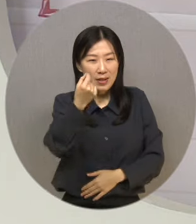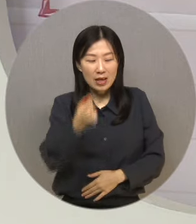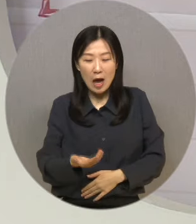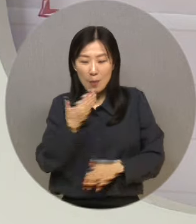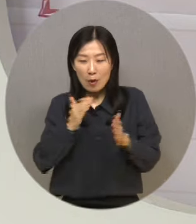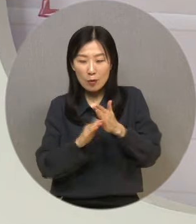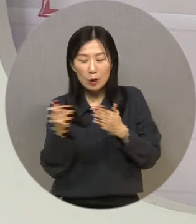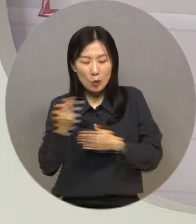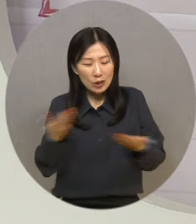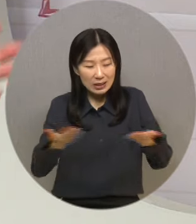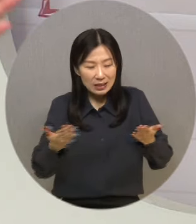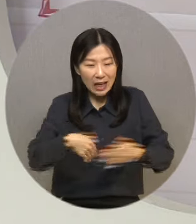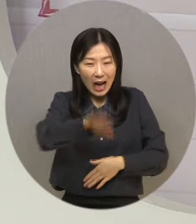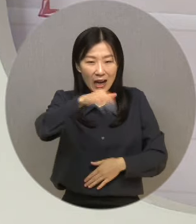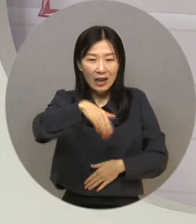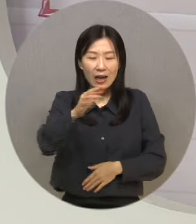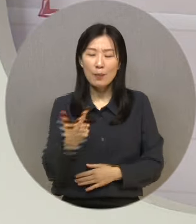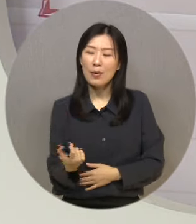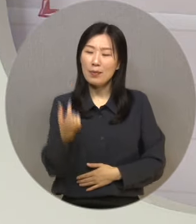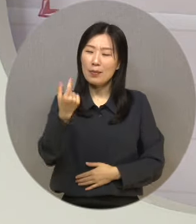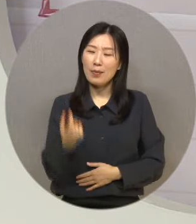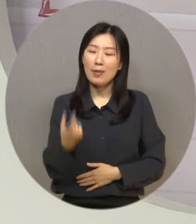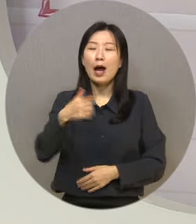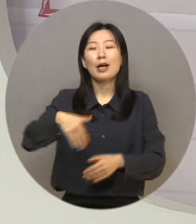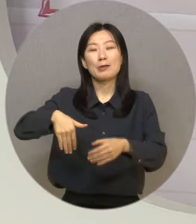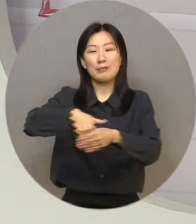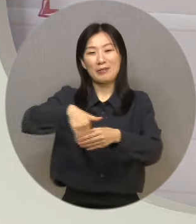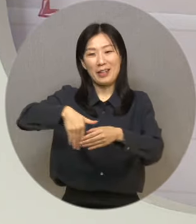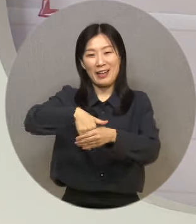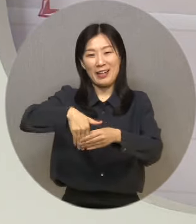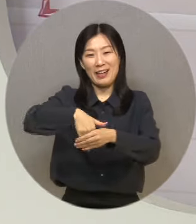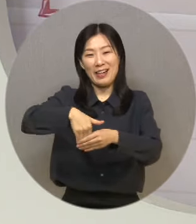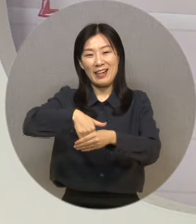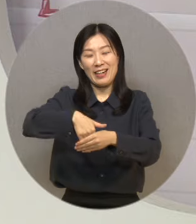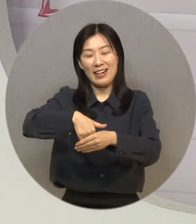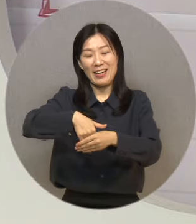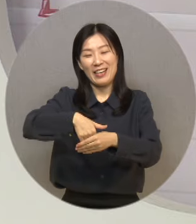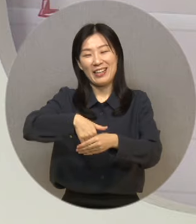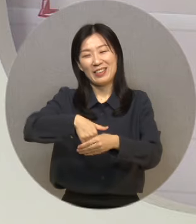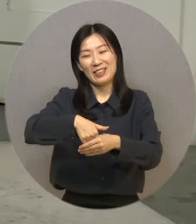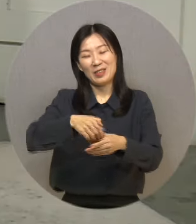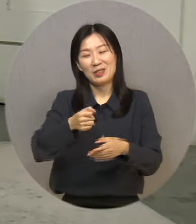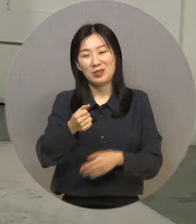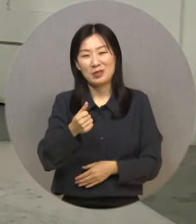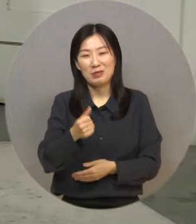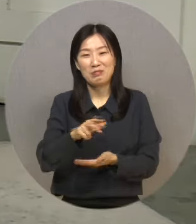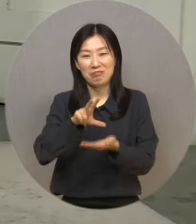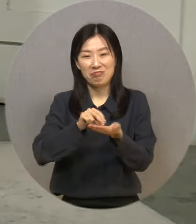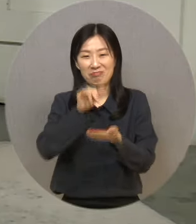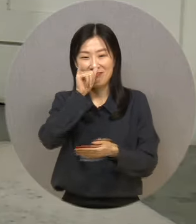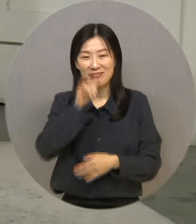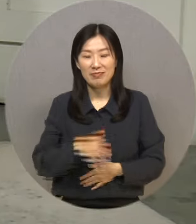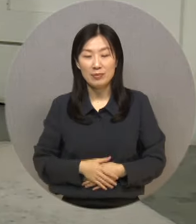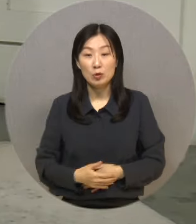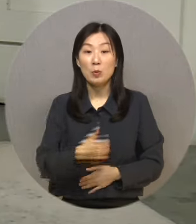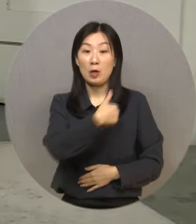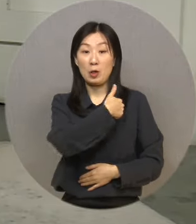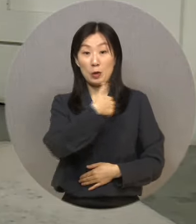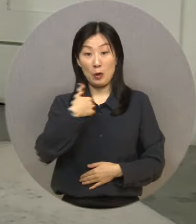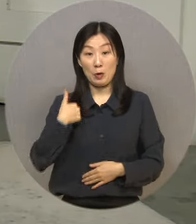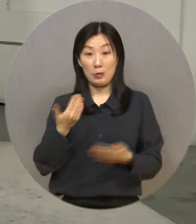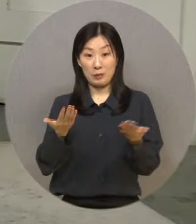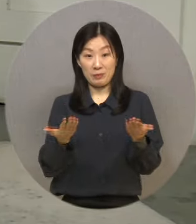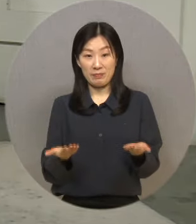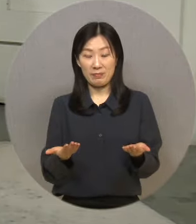일터로 나가 있지 너무 빨리 문화가 예, 조금 이제 문제가 있는 거죠. 예, 예. 좀 여유를 갖고 네네 네. 근데 여유가